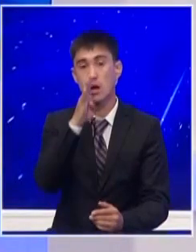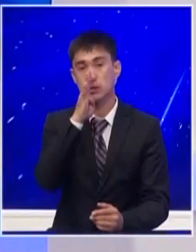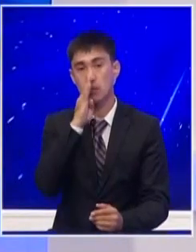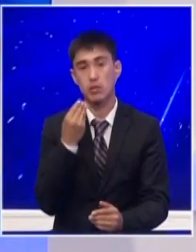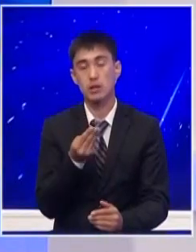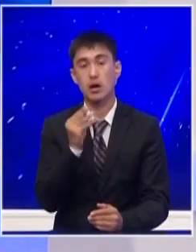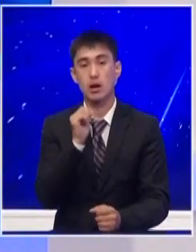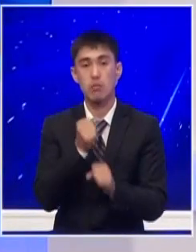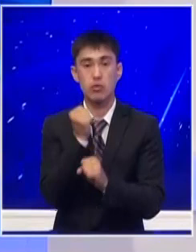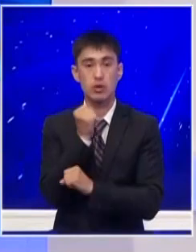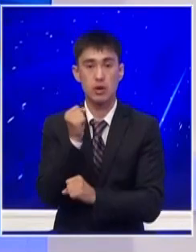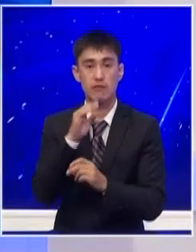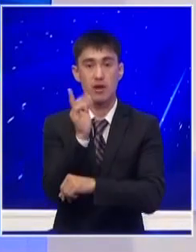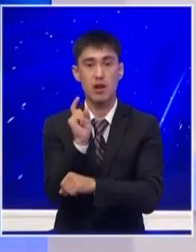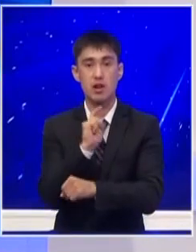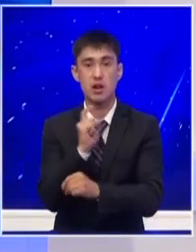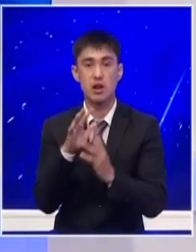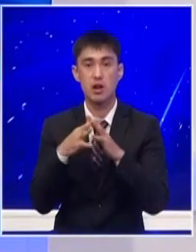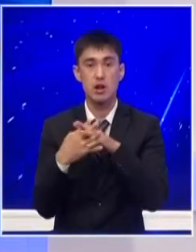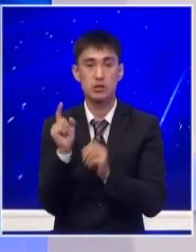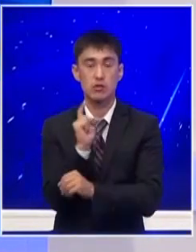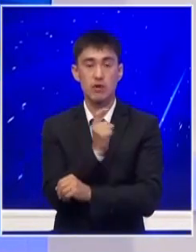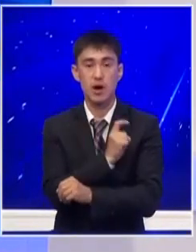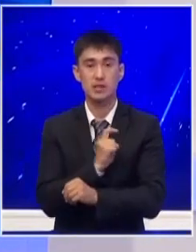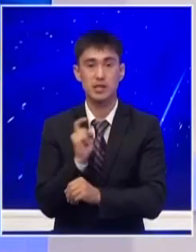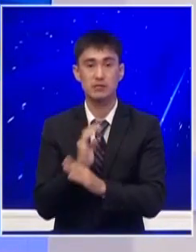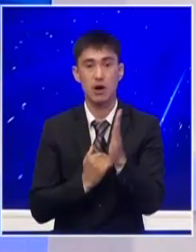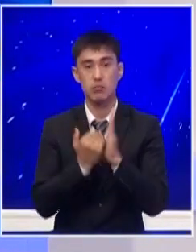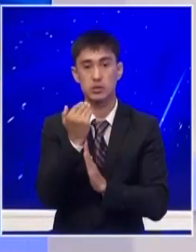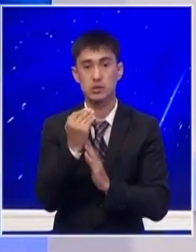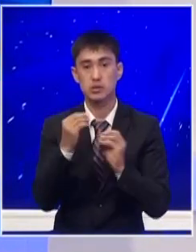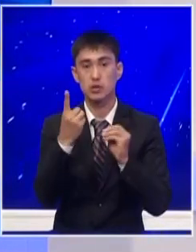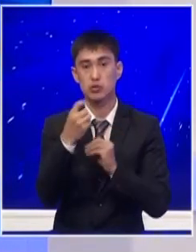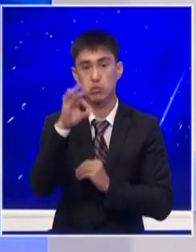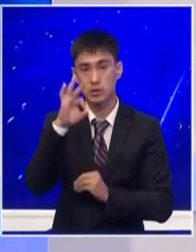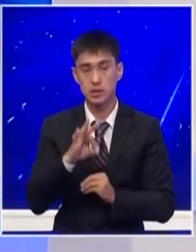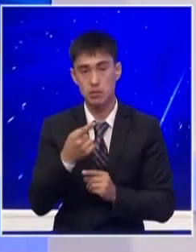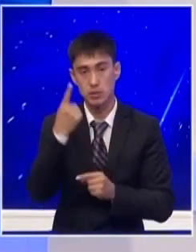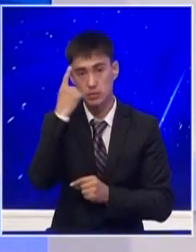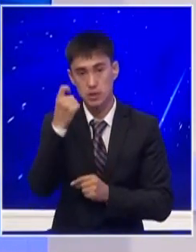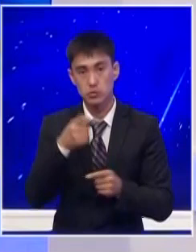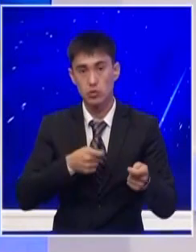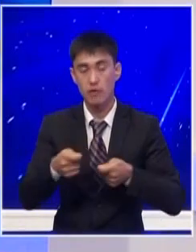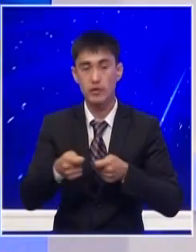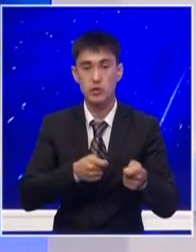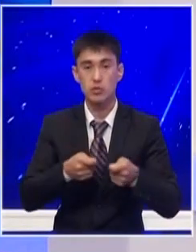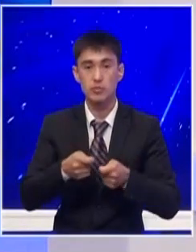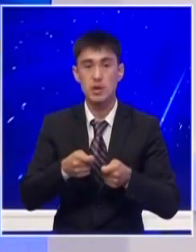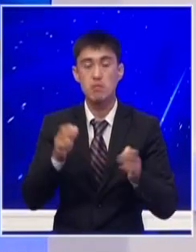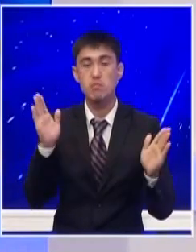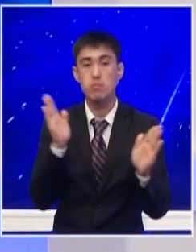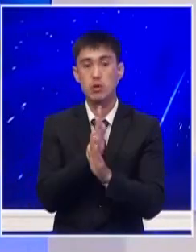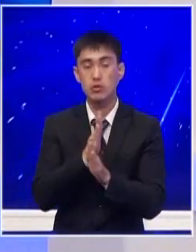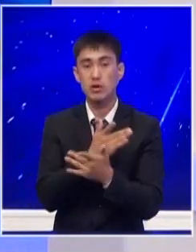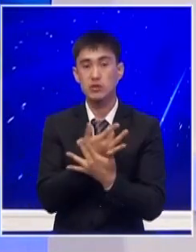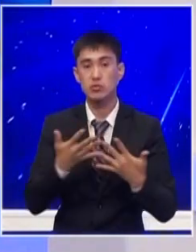Заработная плата работников лесного хозяйства Алматинской области повысится на 100%. Об этом сообщил руководитель управления